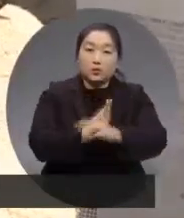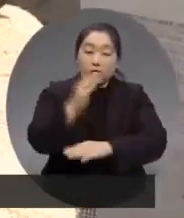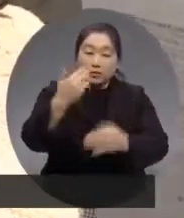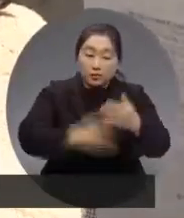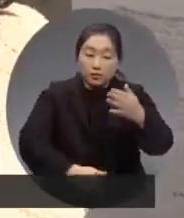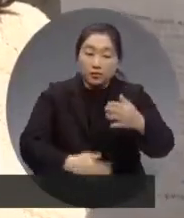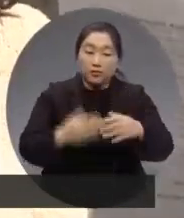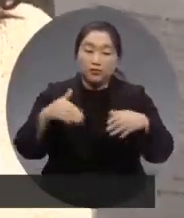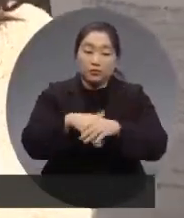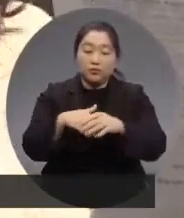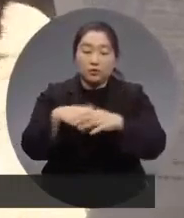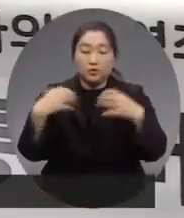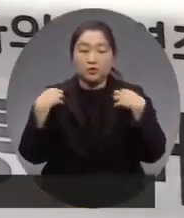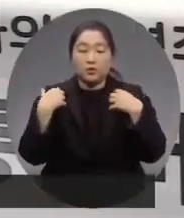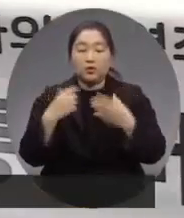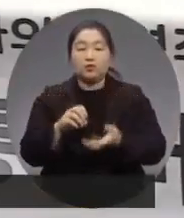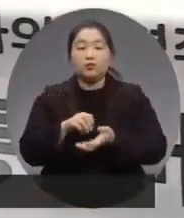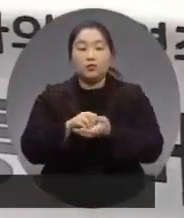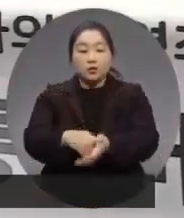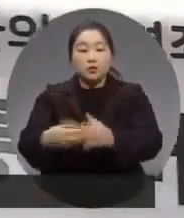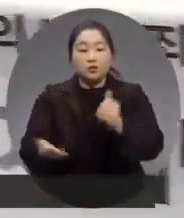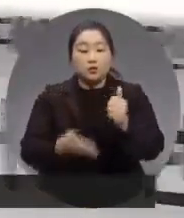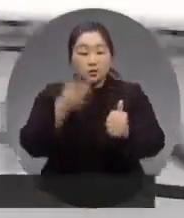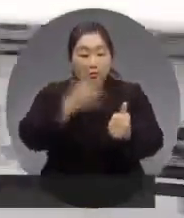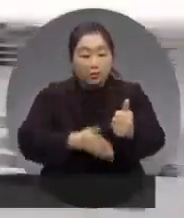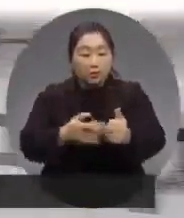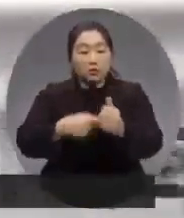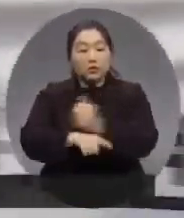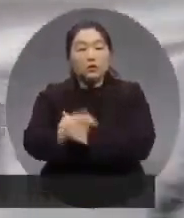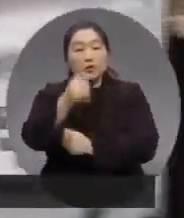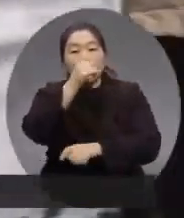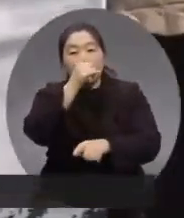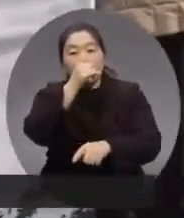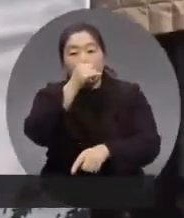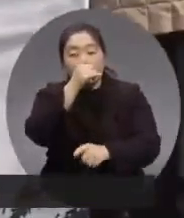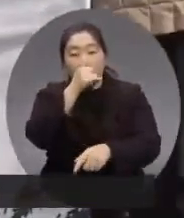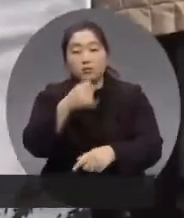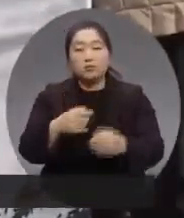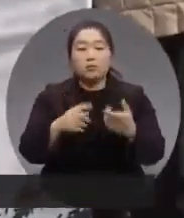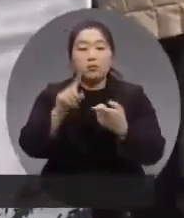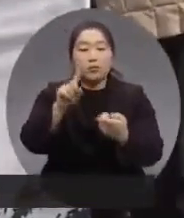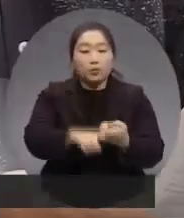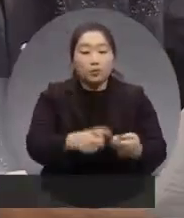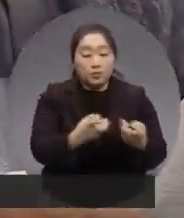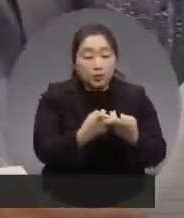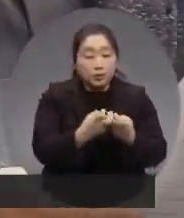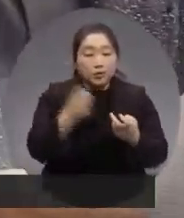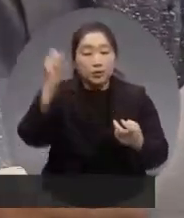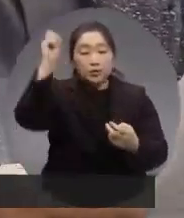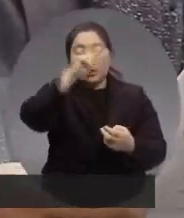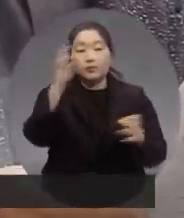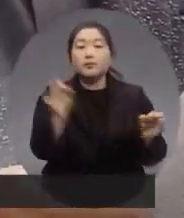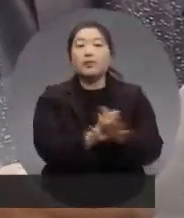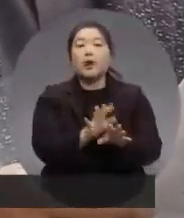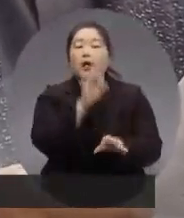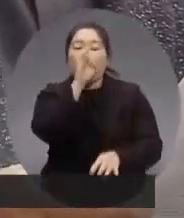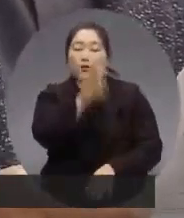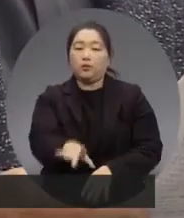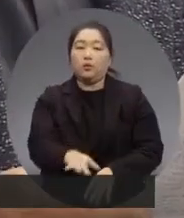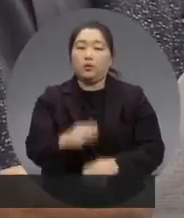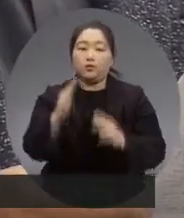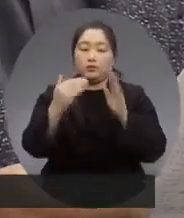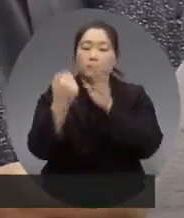문화재청에서 근대문화재 등록을 권고할 정도로 가치 있는 건물이 보존 방안도 없이 사라져서는 안 된다며